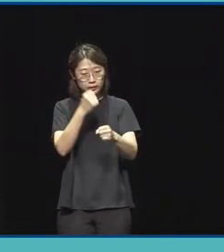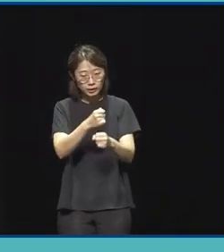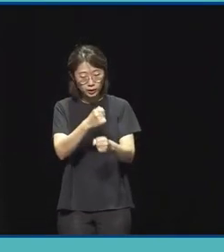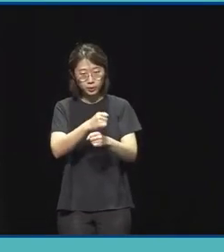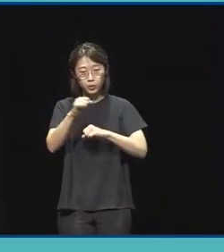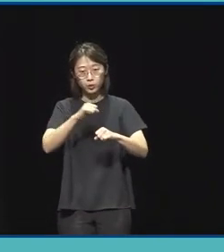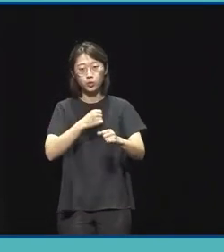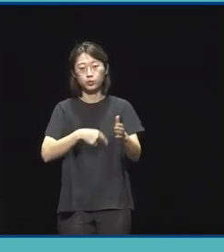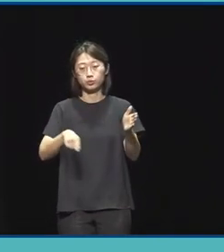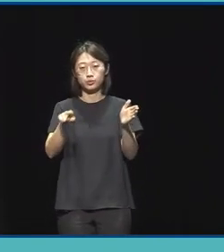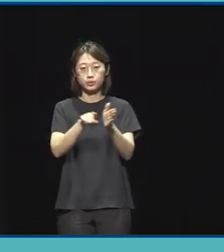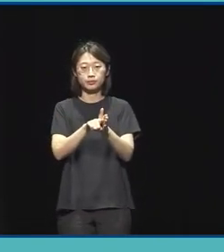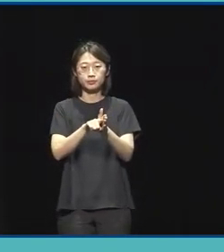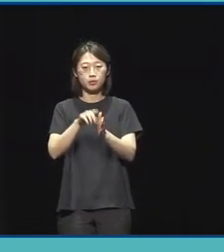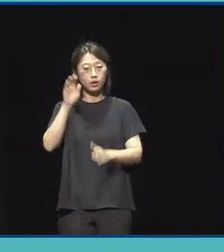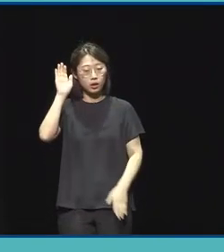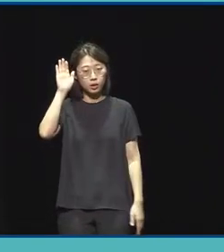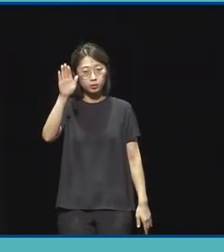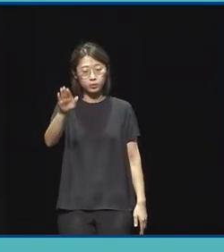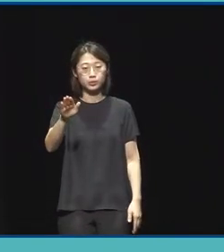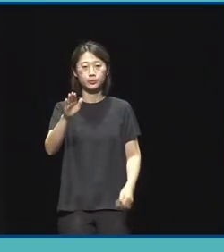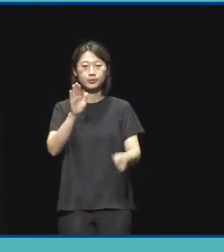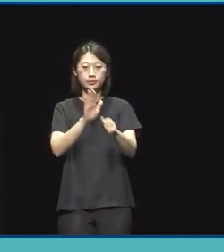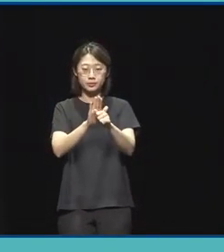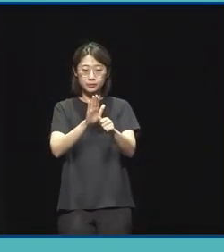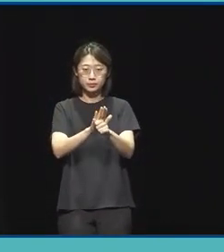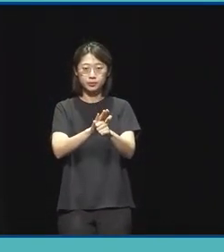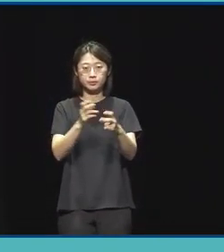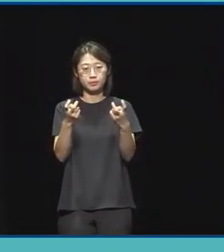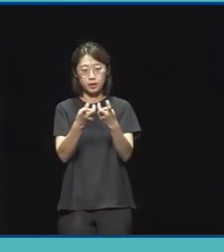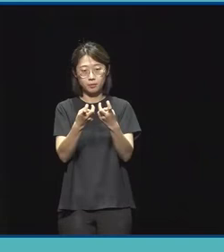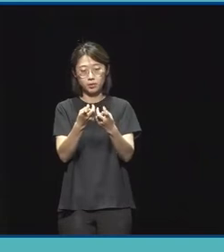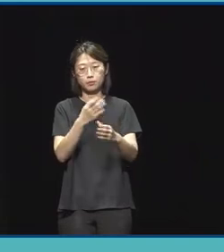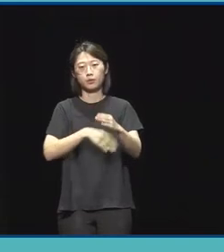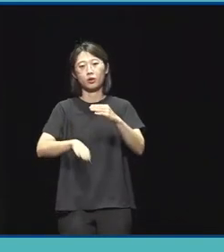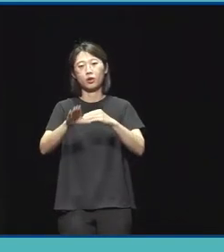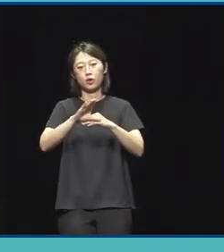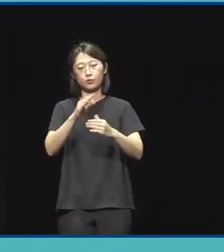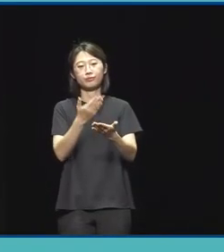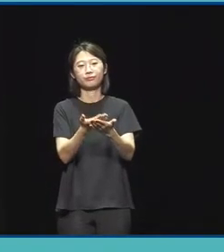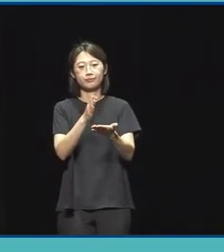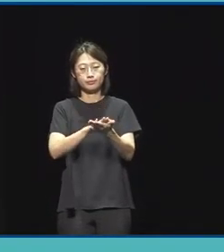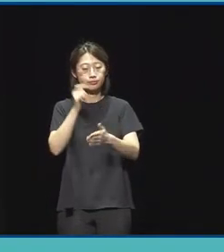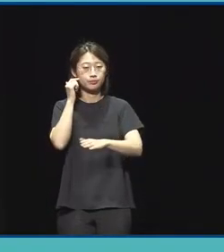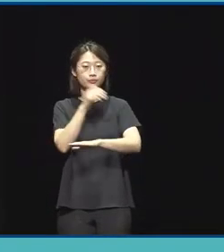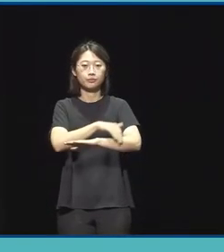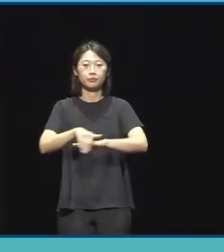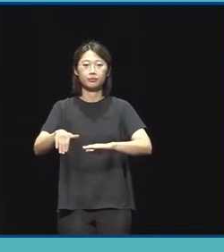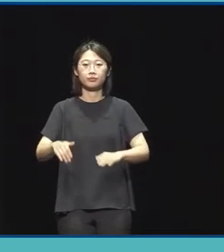있도록 앞으로도 가능한 한 지원 방식을 보완해 나가도록 하겠습니다